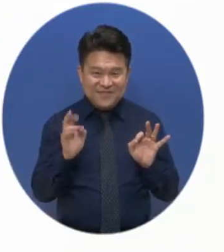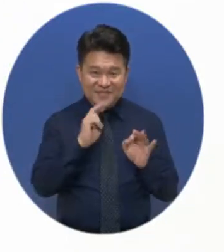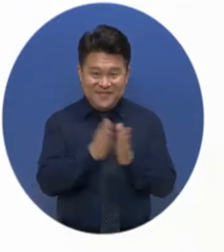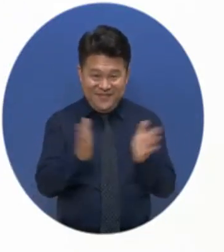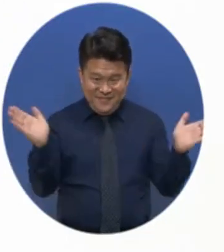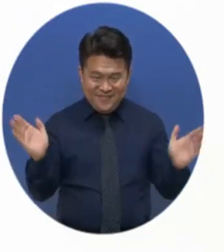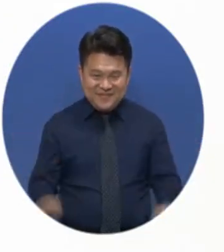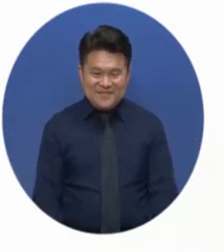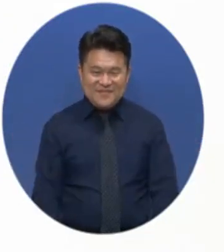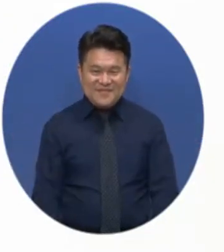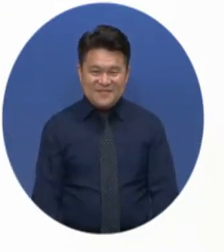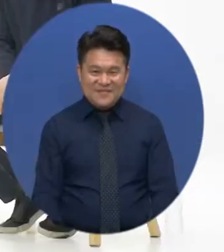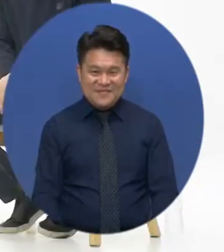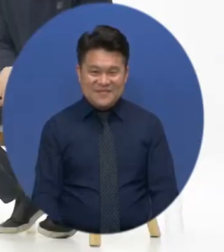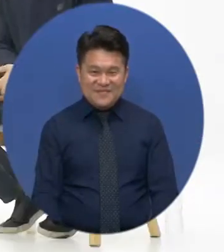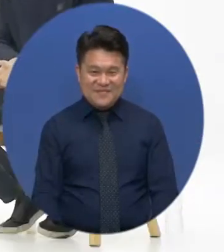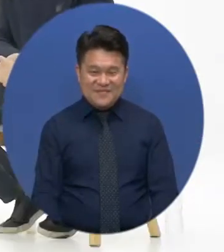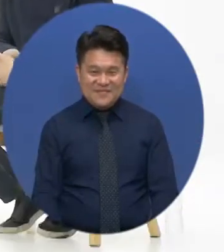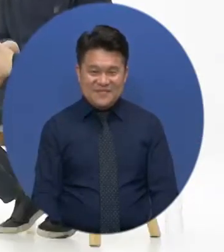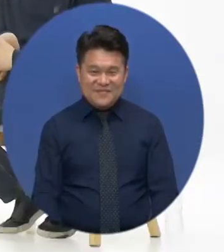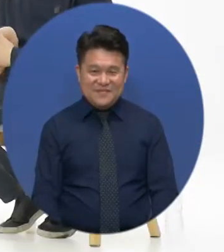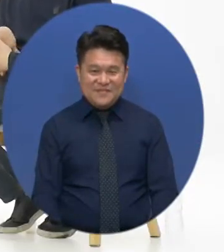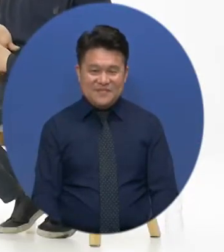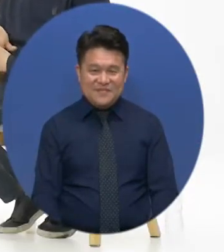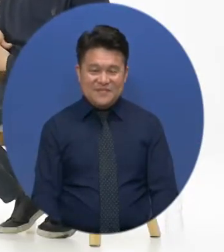뮤직 큐! 한번 나오나요?